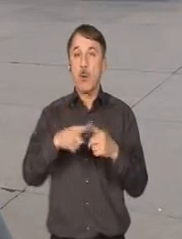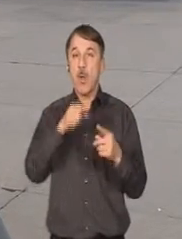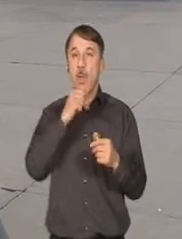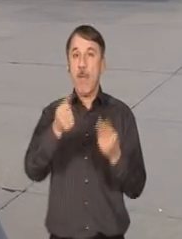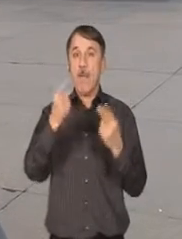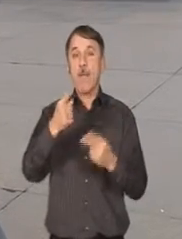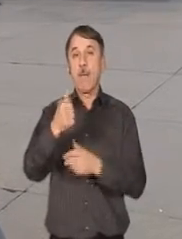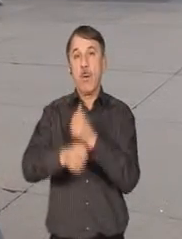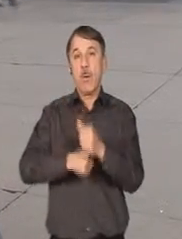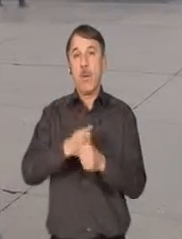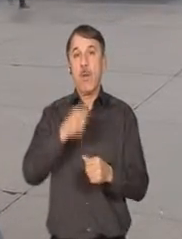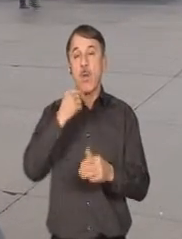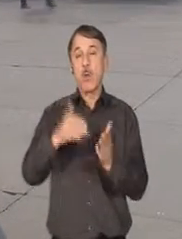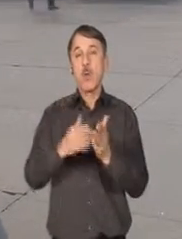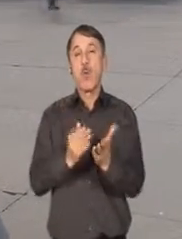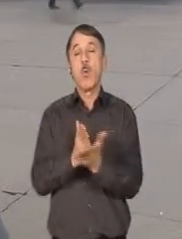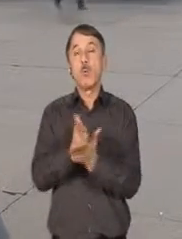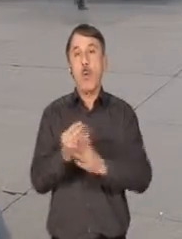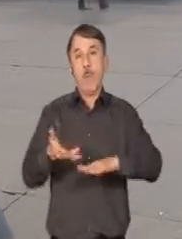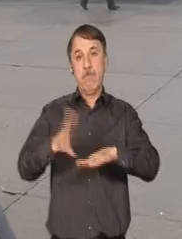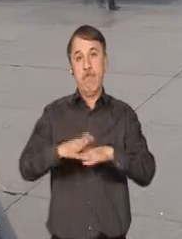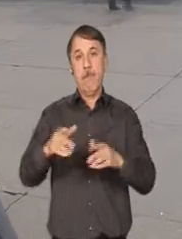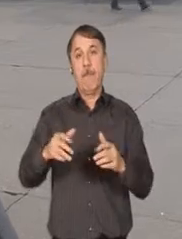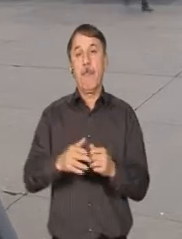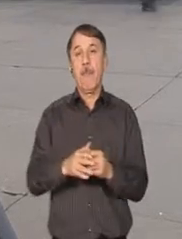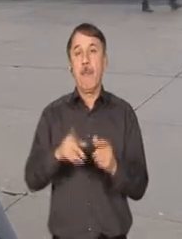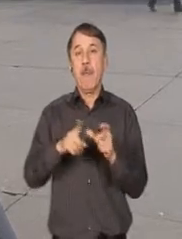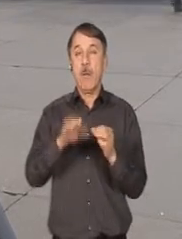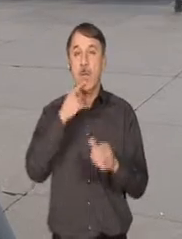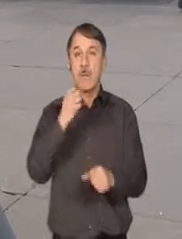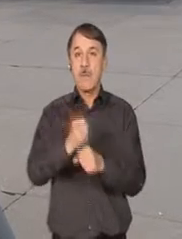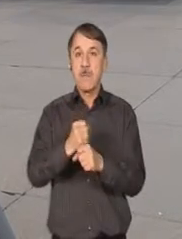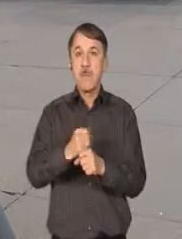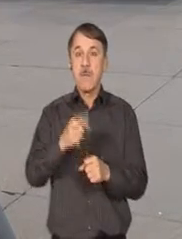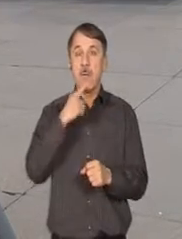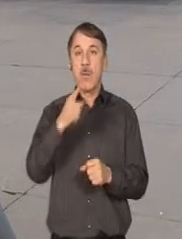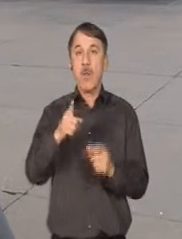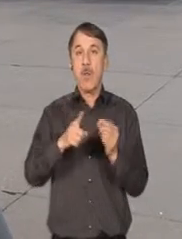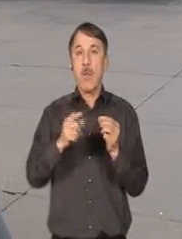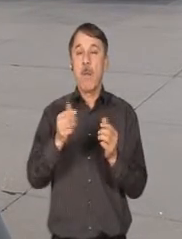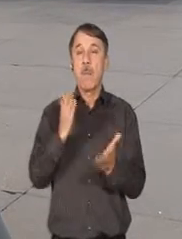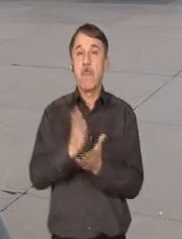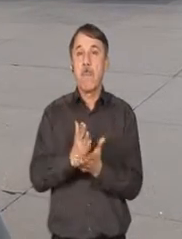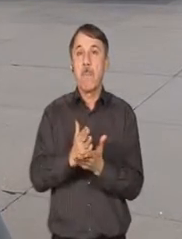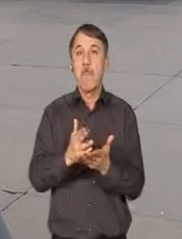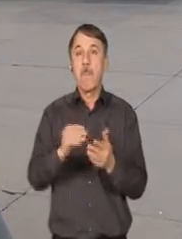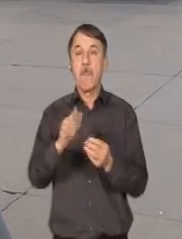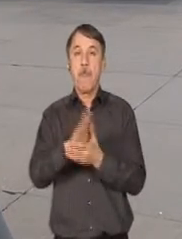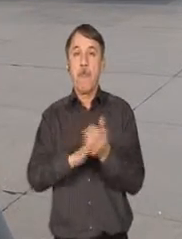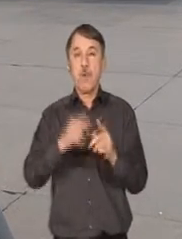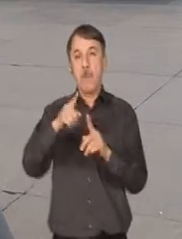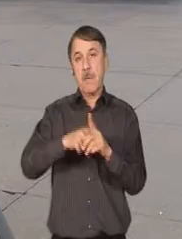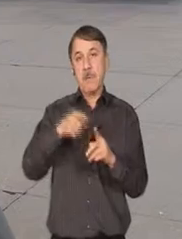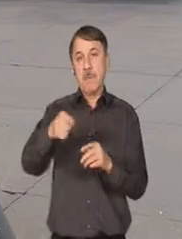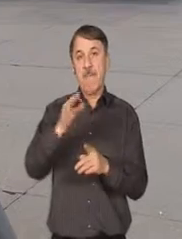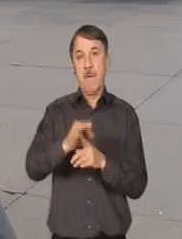to je cena od prošle godine plus izrada. Zahtevi za izradu godišnjih karata će se